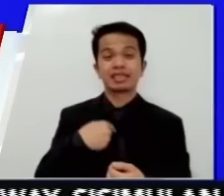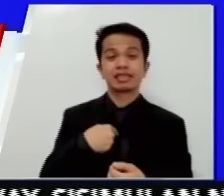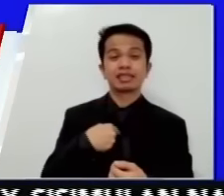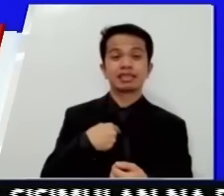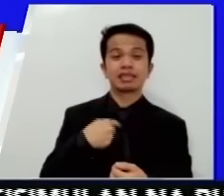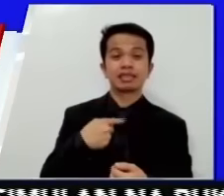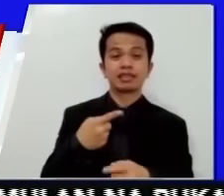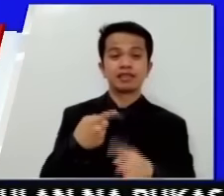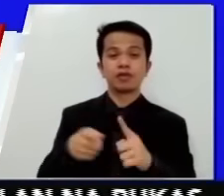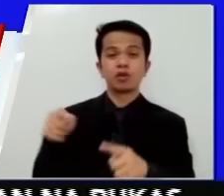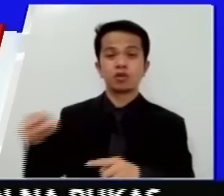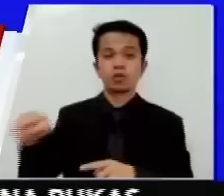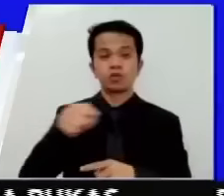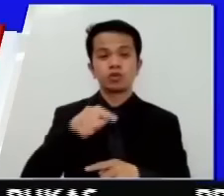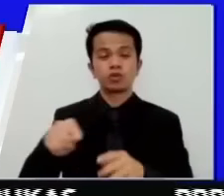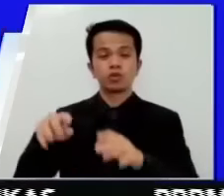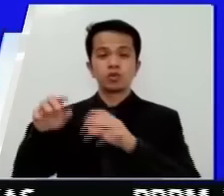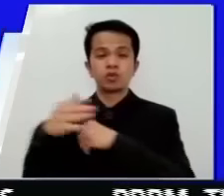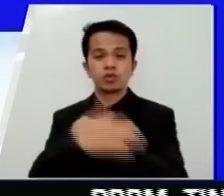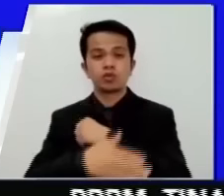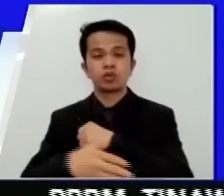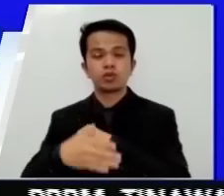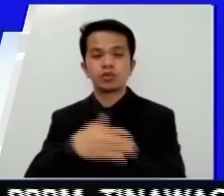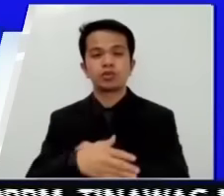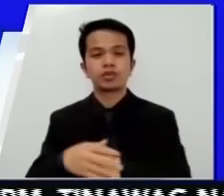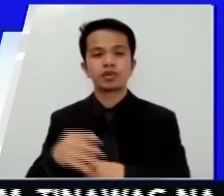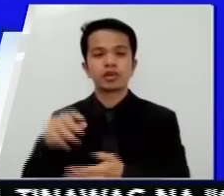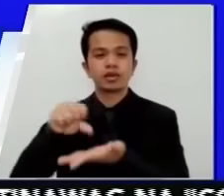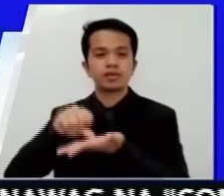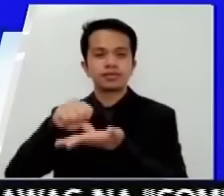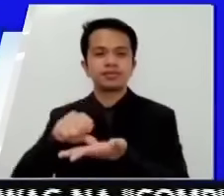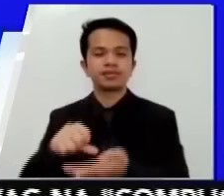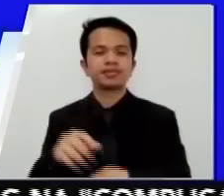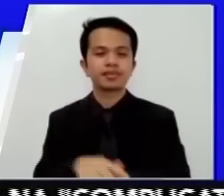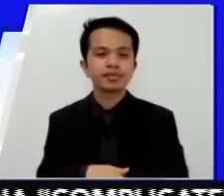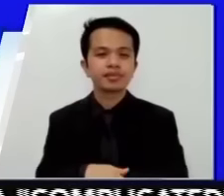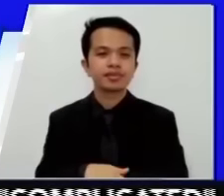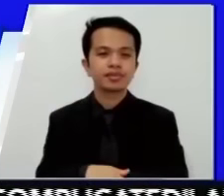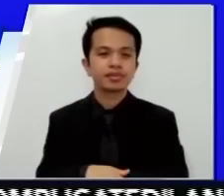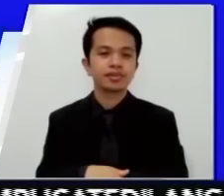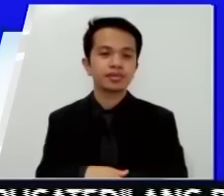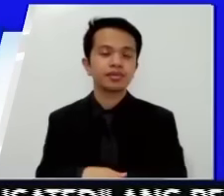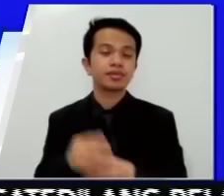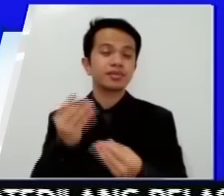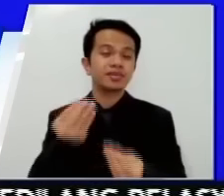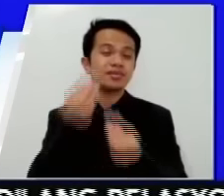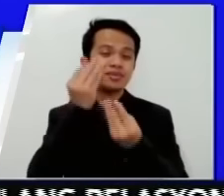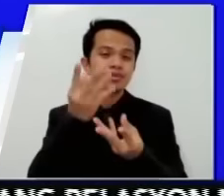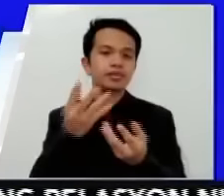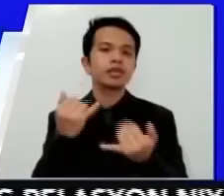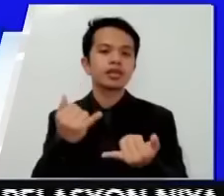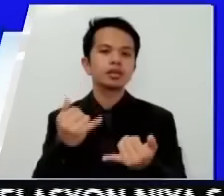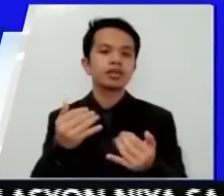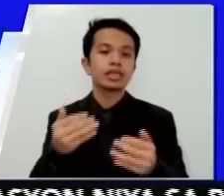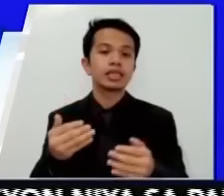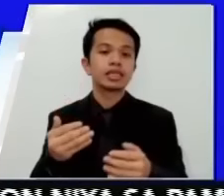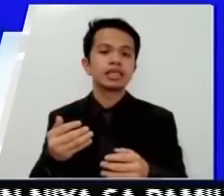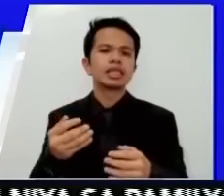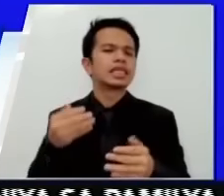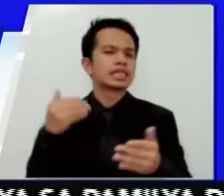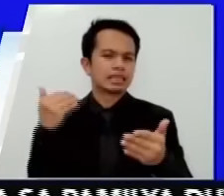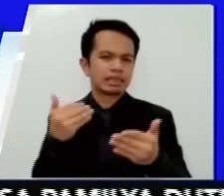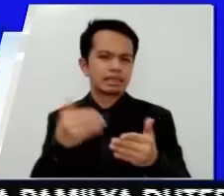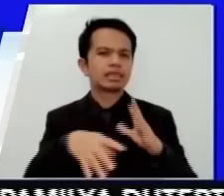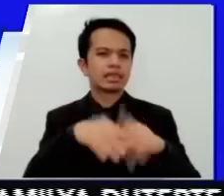embahada ng Iran dito so far, pati dun sa kanila, they will be released very soon. Lahat sila, hindi lang